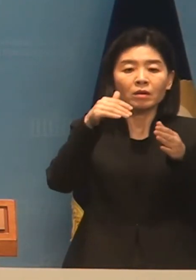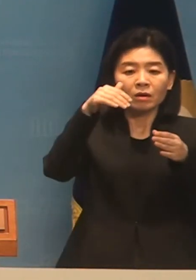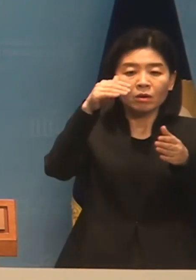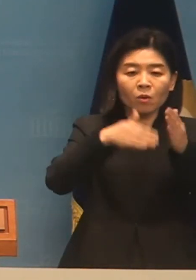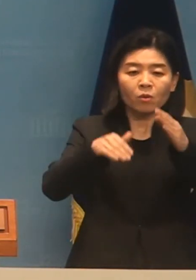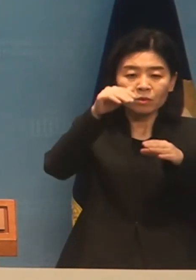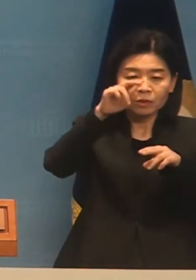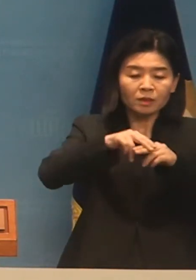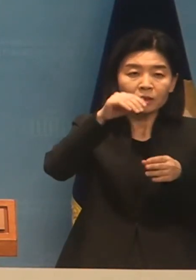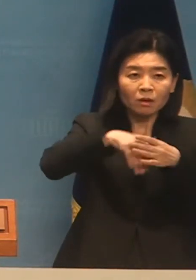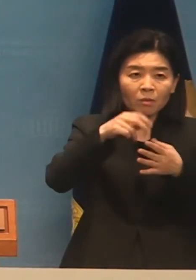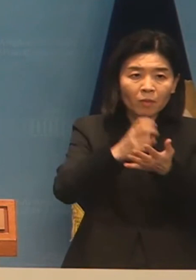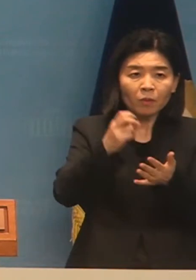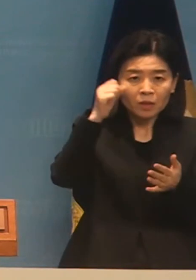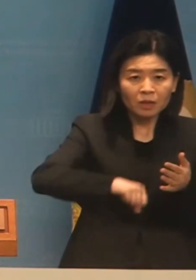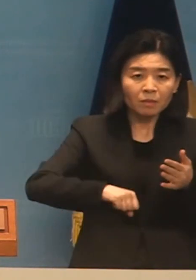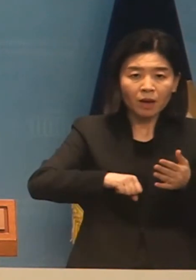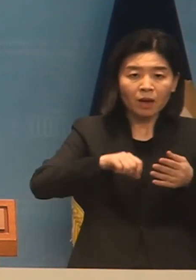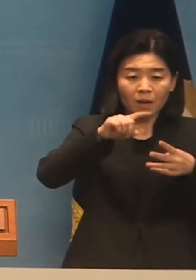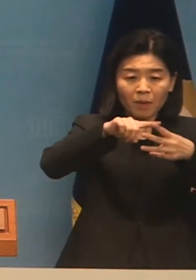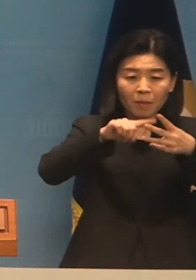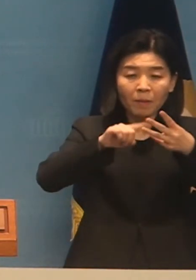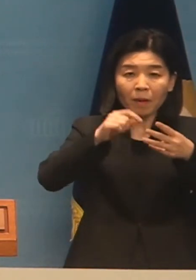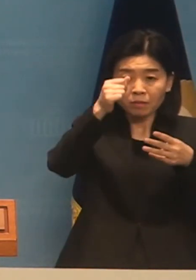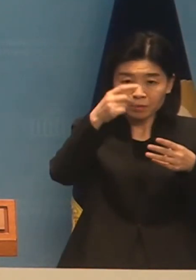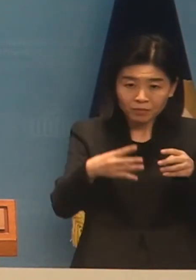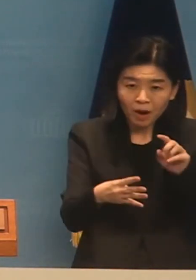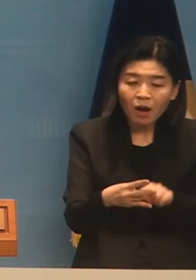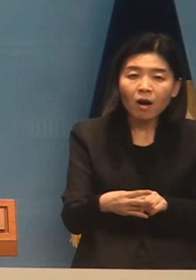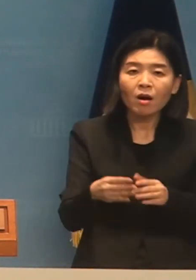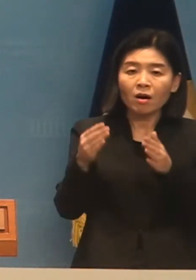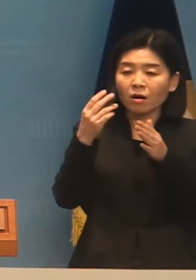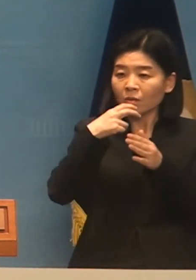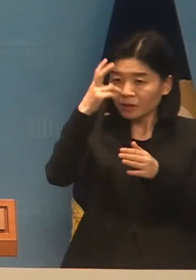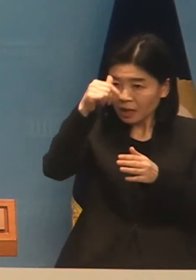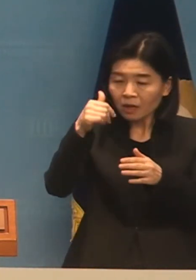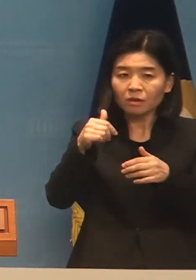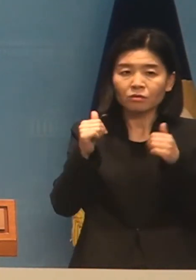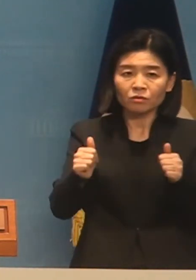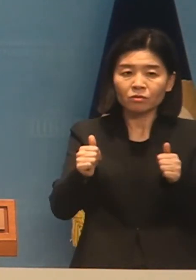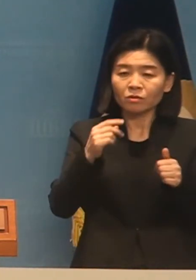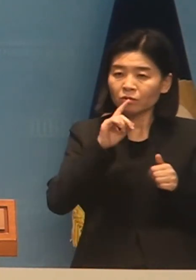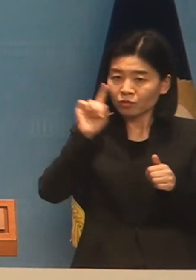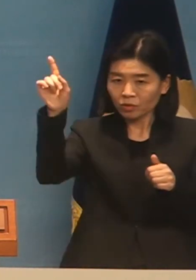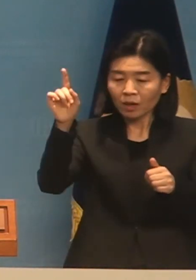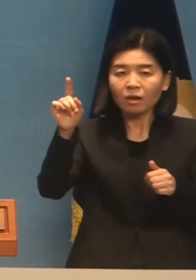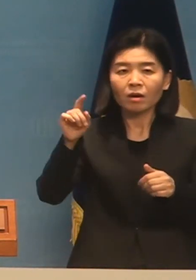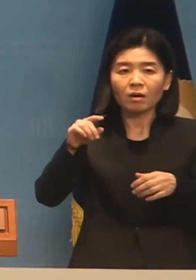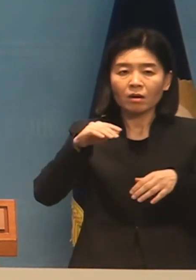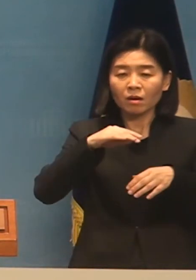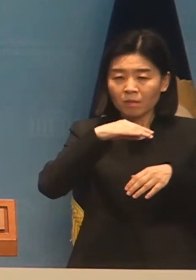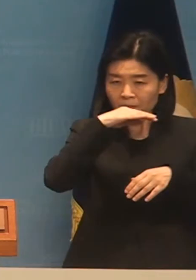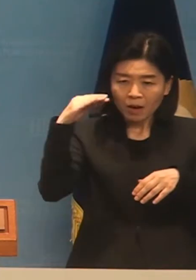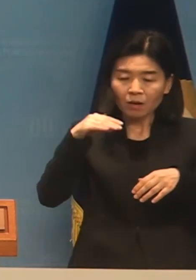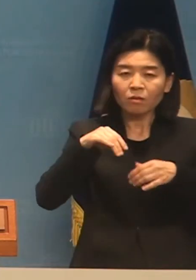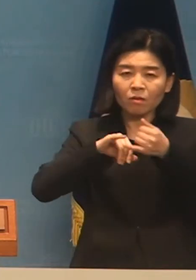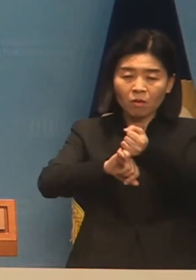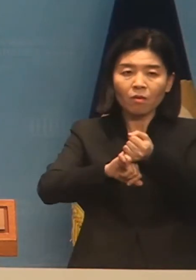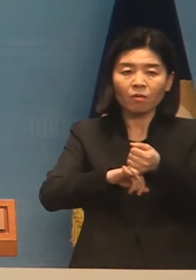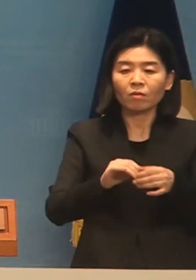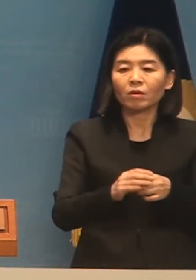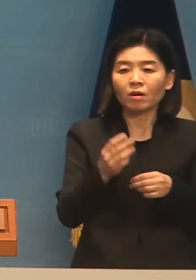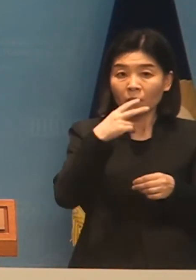공직선거법 위반 혐의 사건들에 대한 검찰의 공정한 수사와 기소가 필요합니다. 특히 검찰은 어제